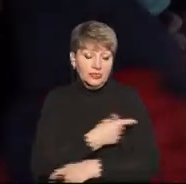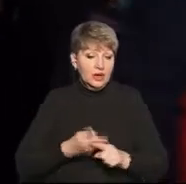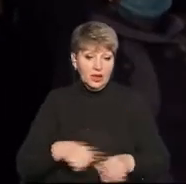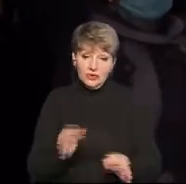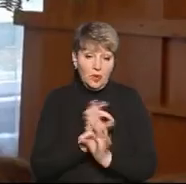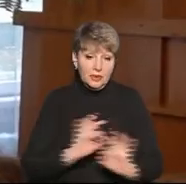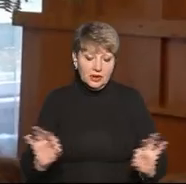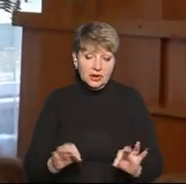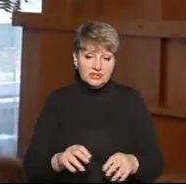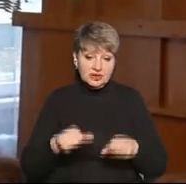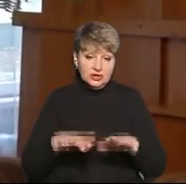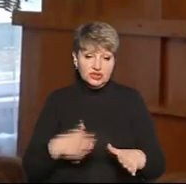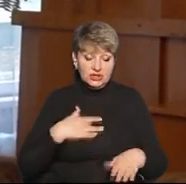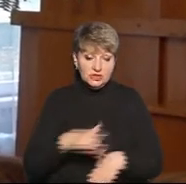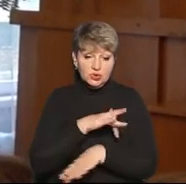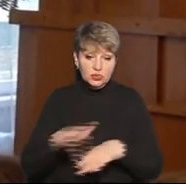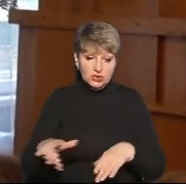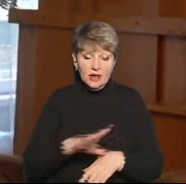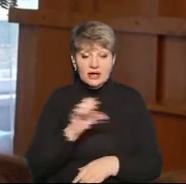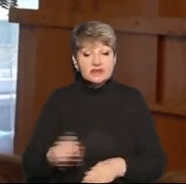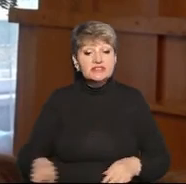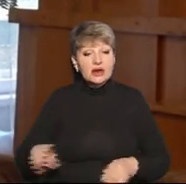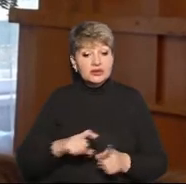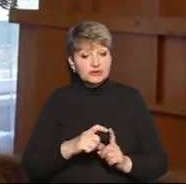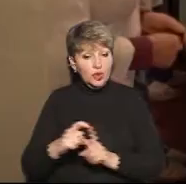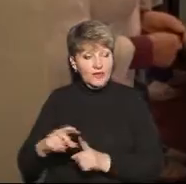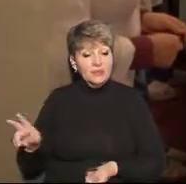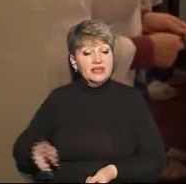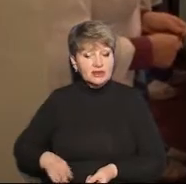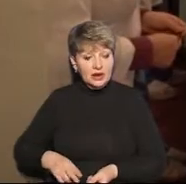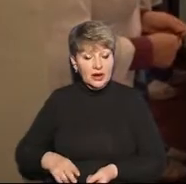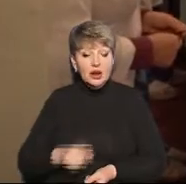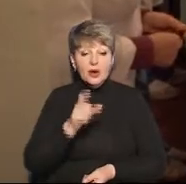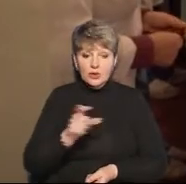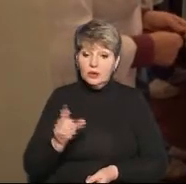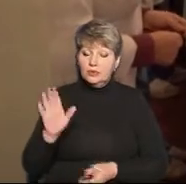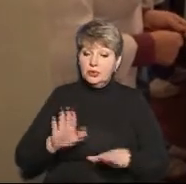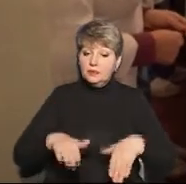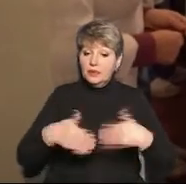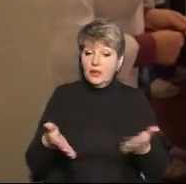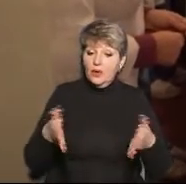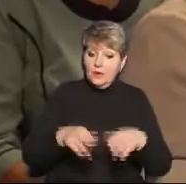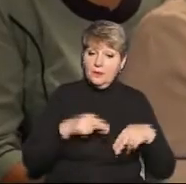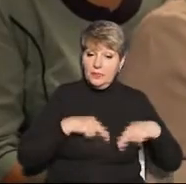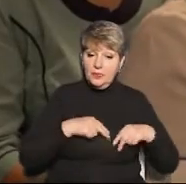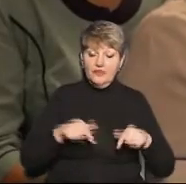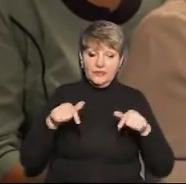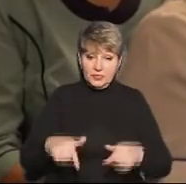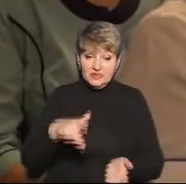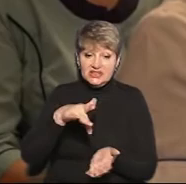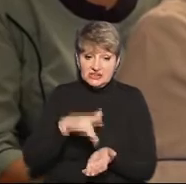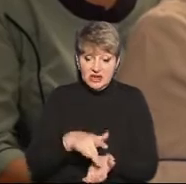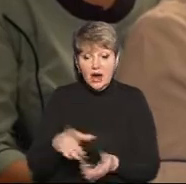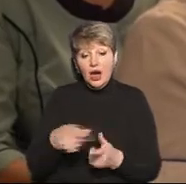нас знищити. За словами директора пологового будинку Володимира Зеленька, персоналу буде запропоновано залишитися працювати у ковідному